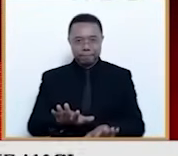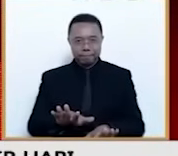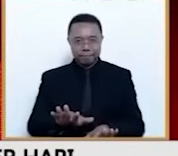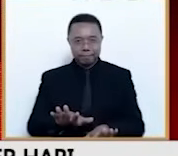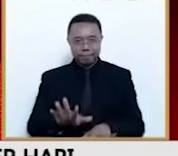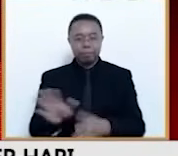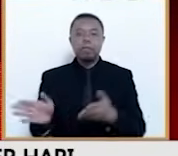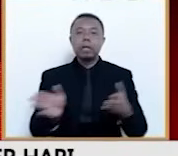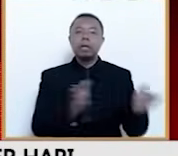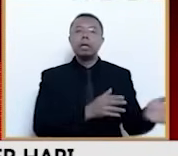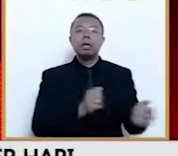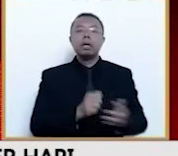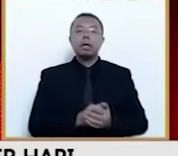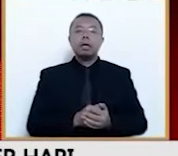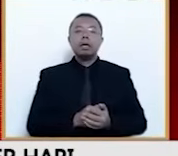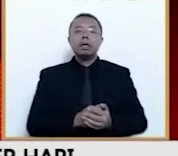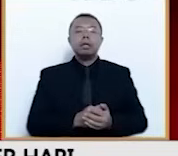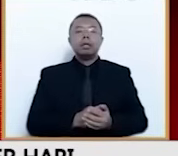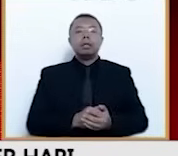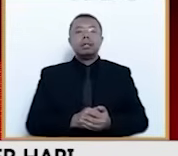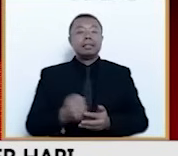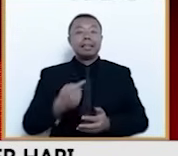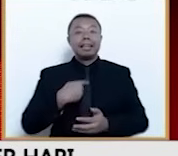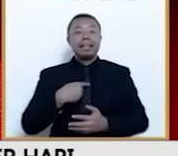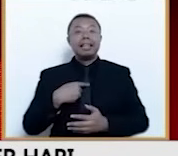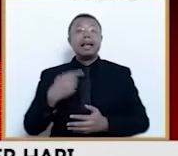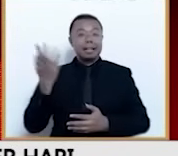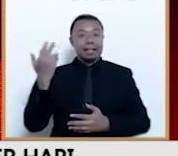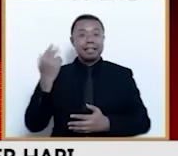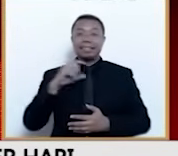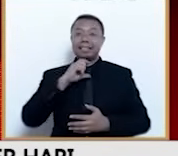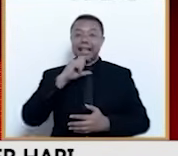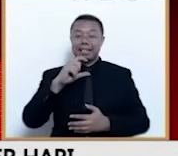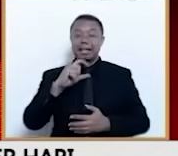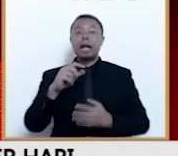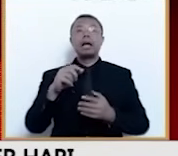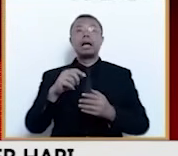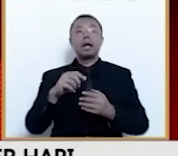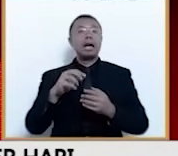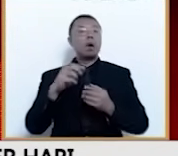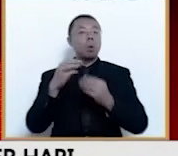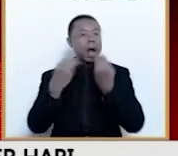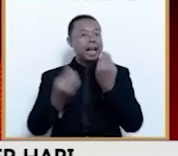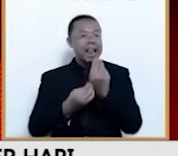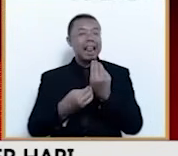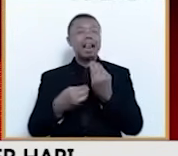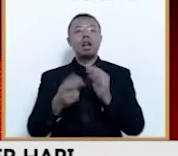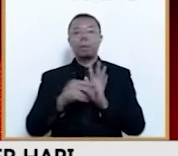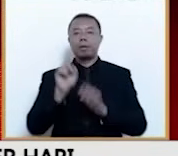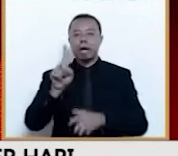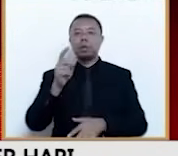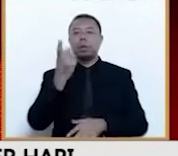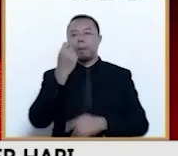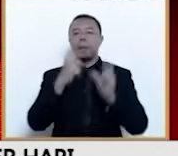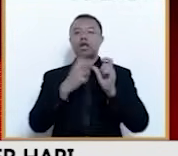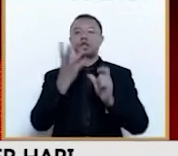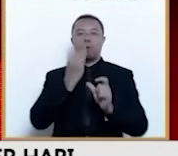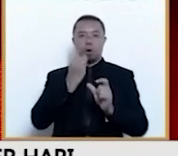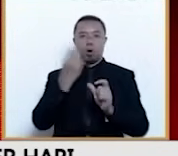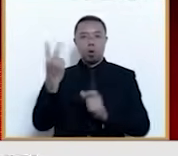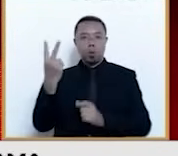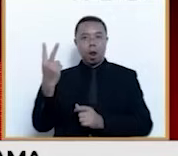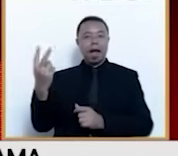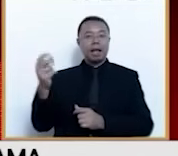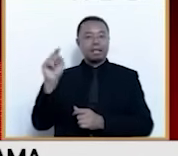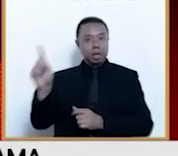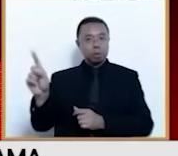kasih. Baik, selanjutnya kita akan kembali ke calon wakil gubernur nomor urut 1, Bapak Suswono, untuk merespon